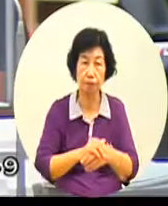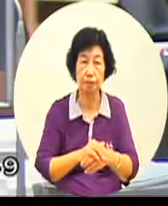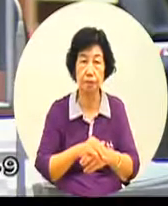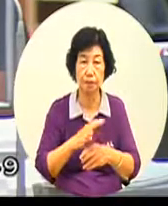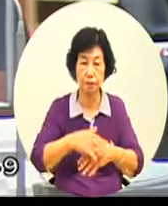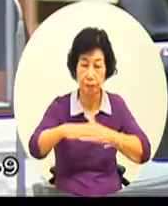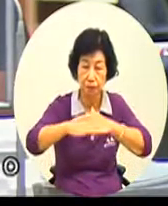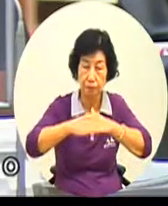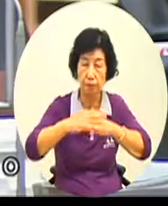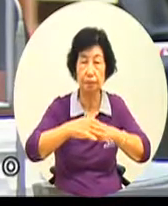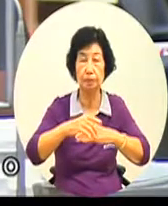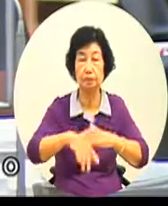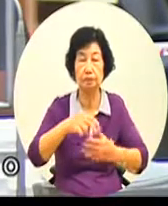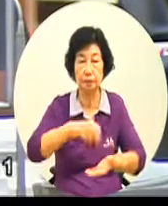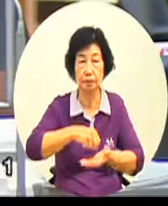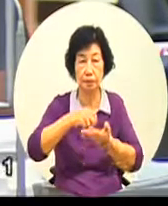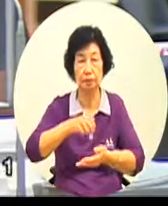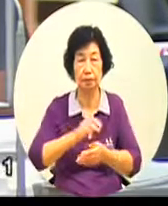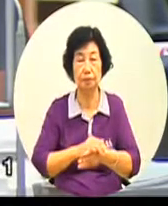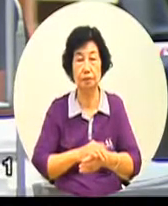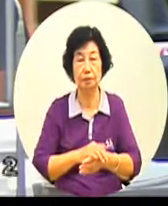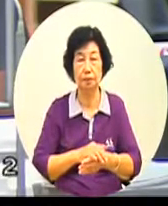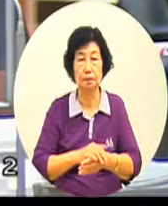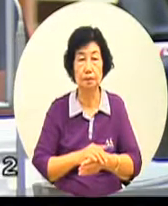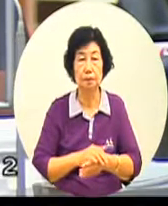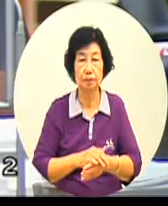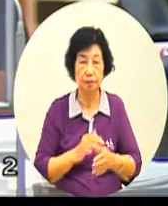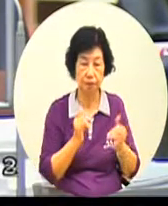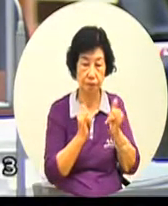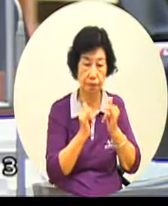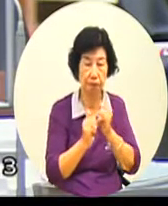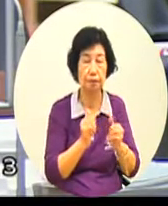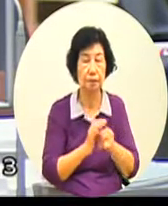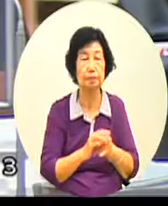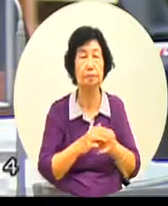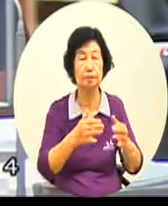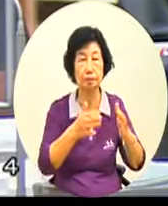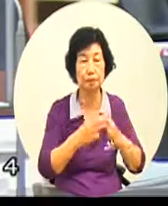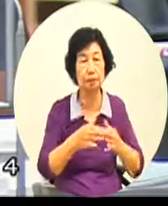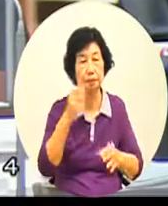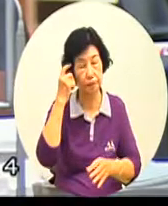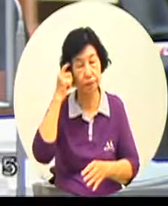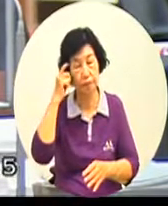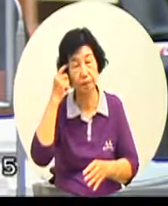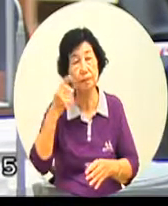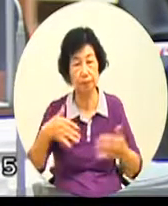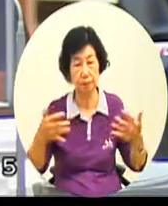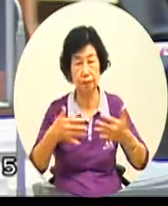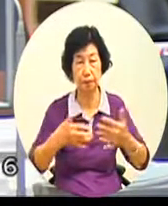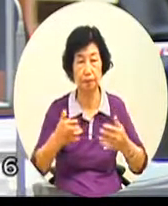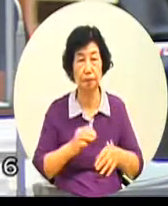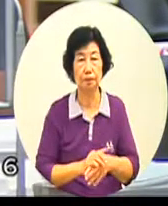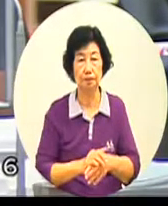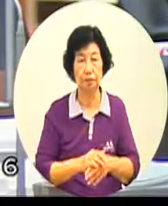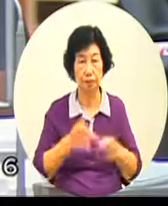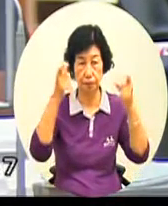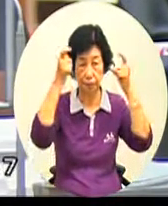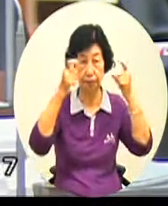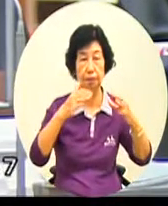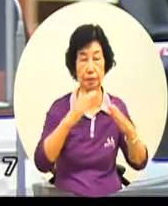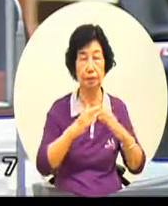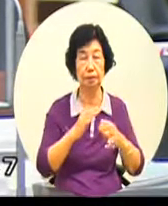义，这是我们社会局应该好好在思考的一个问题啊哈。尤其我们高雄市啊哈，